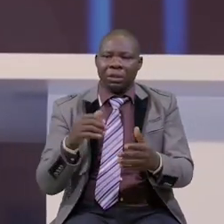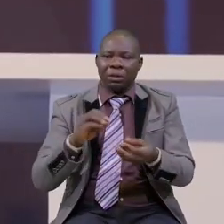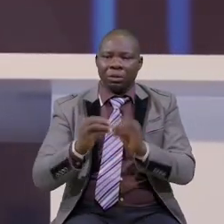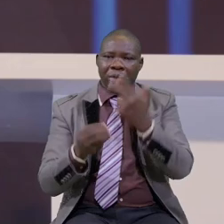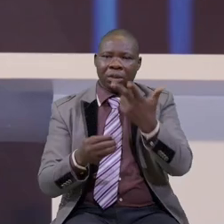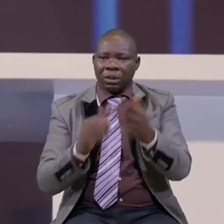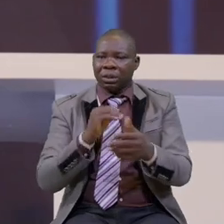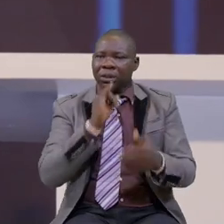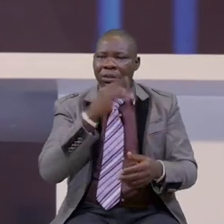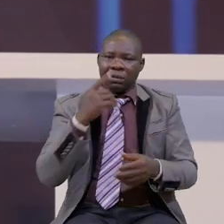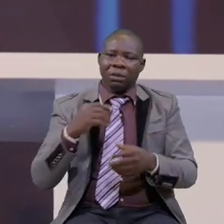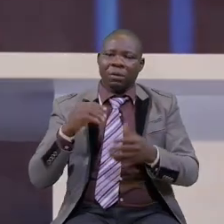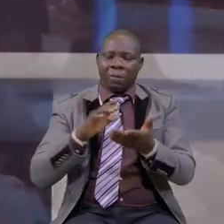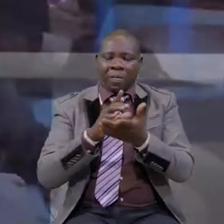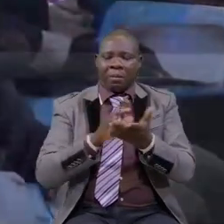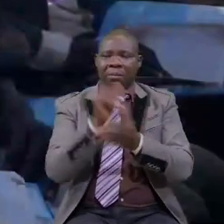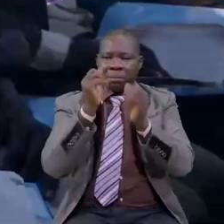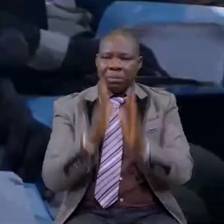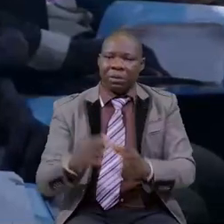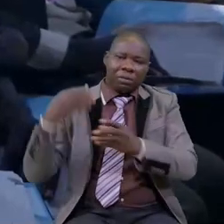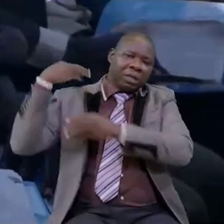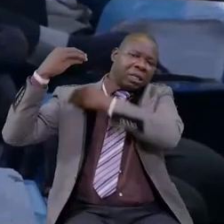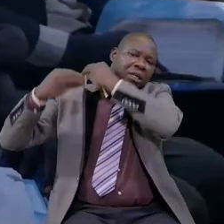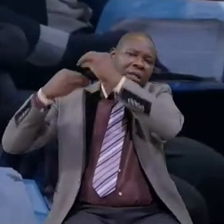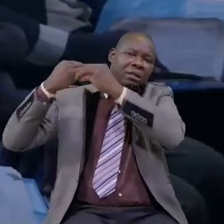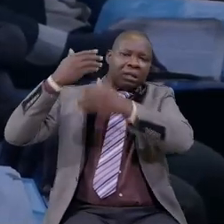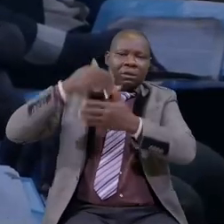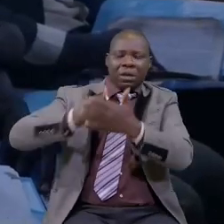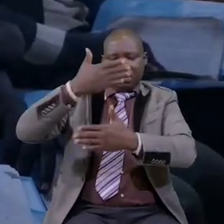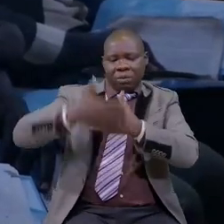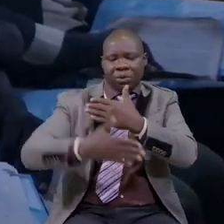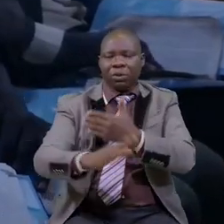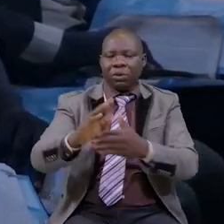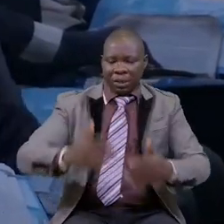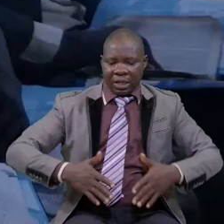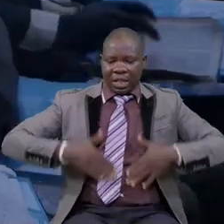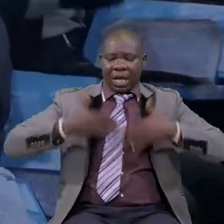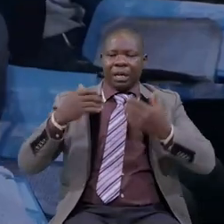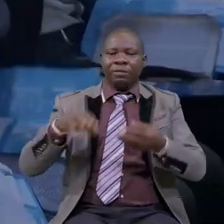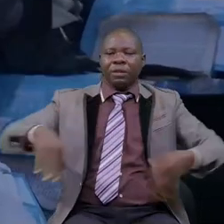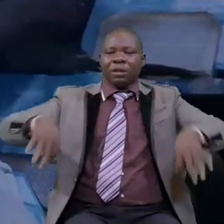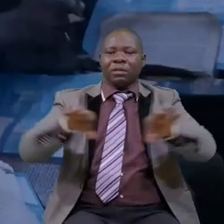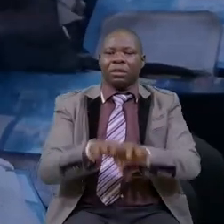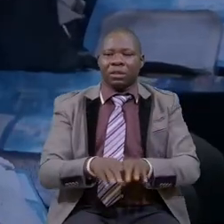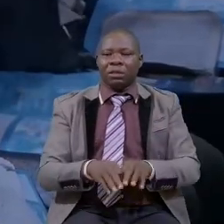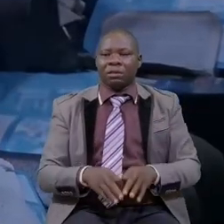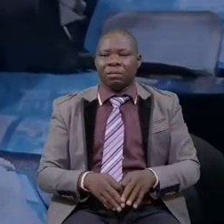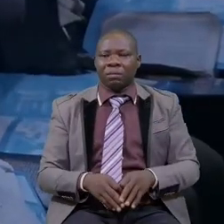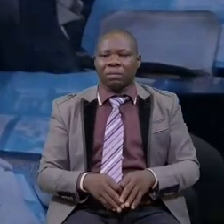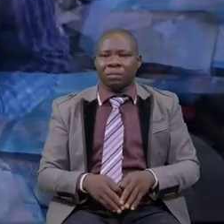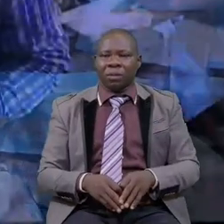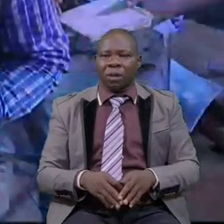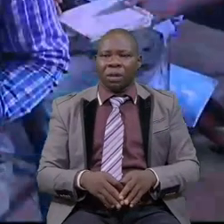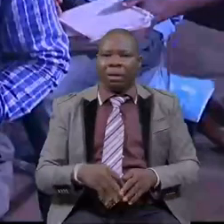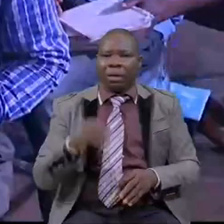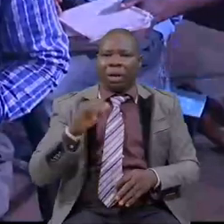Bible, c'est l'héritage des croyants au-delà des essentiels de la vie. Au-delà des essentiels de la vie.